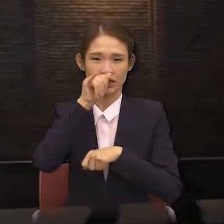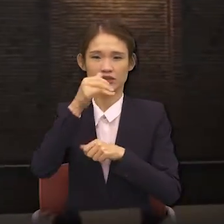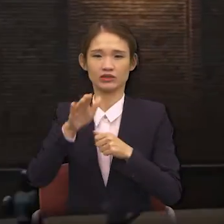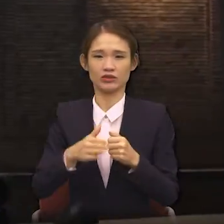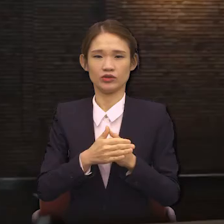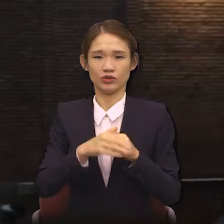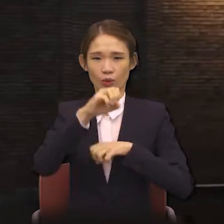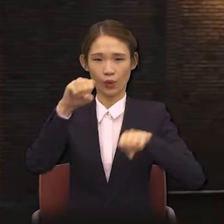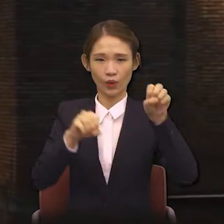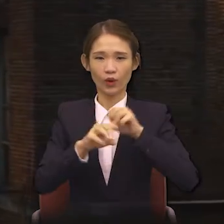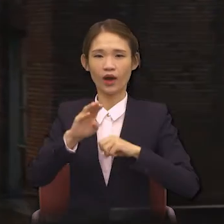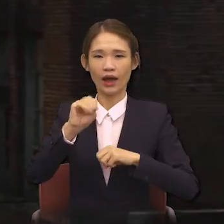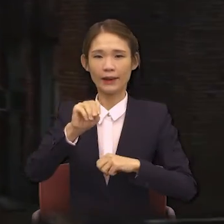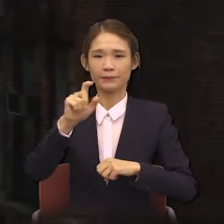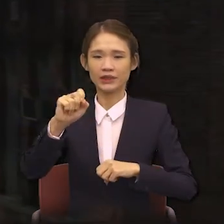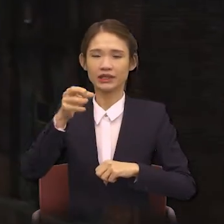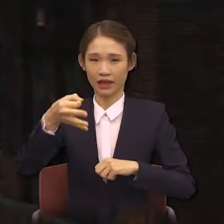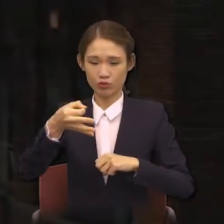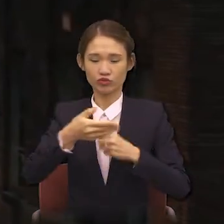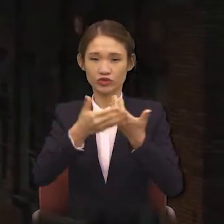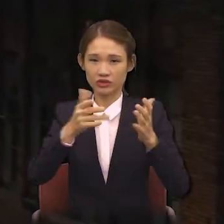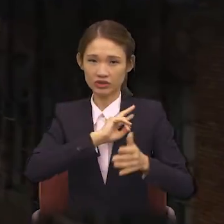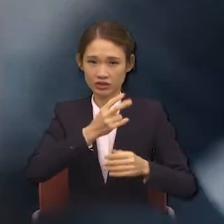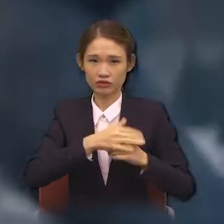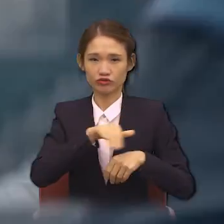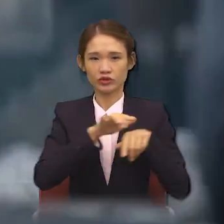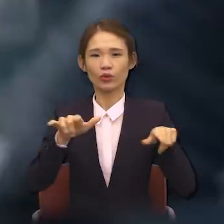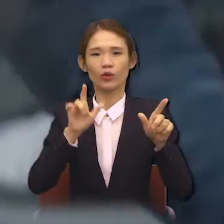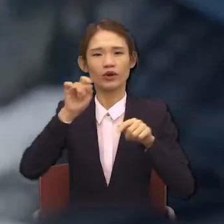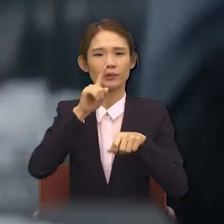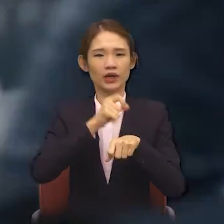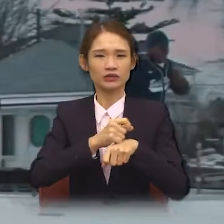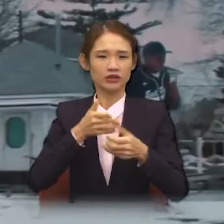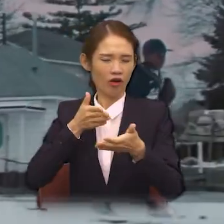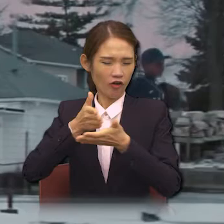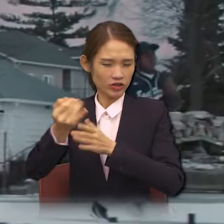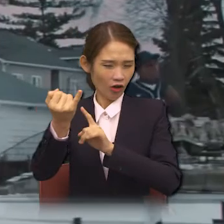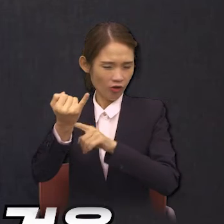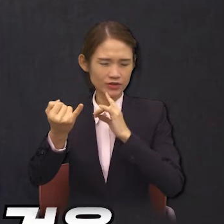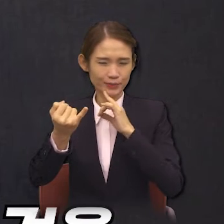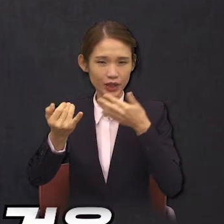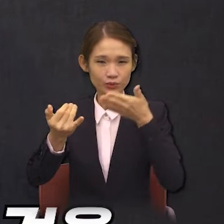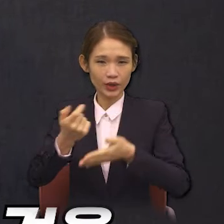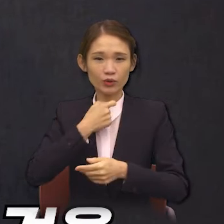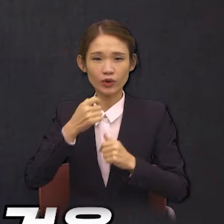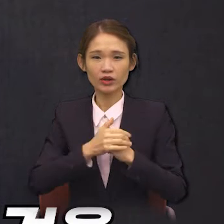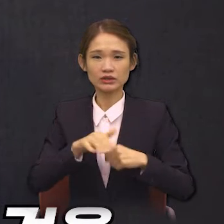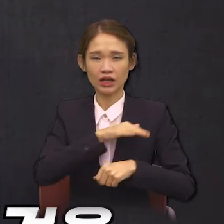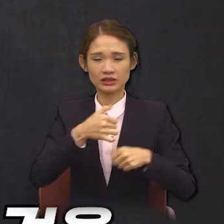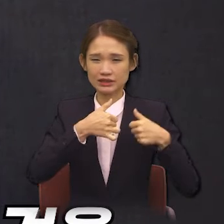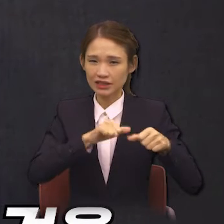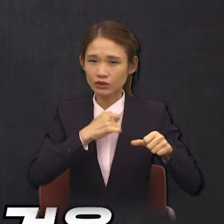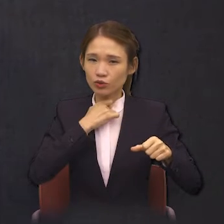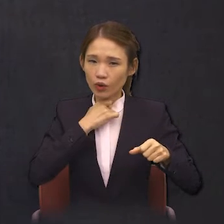오히려 MTF 트랜스젠더는 우리가 통상적으로 얘기하는 전형적인 여성성을 여성상. 지향하니까 네. 자신들이 깨트리려고